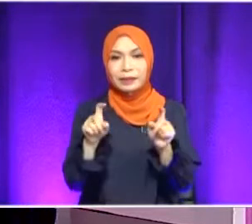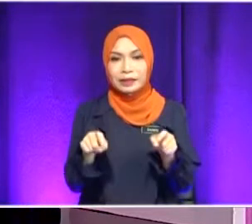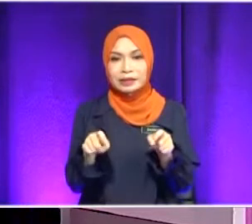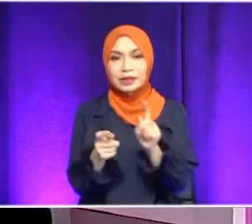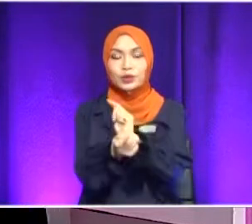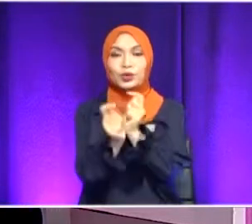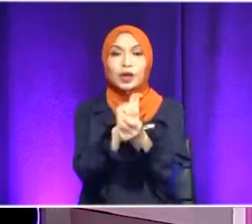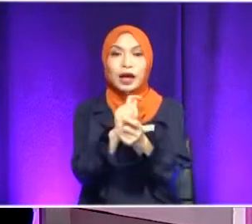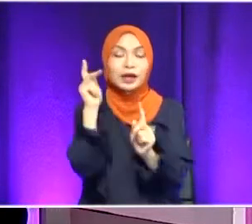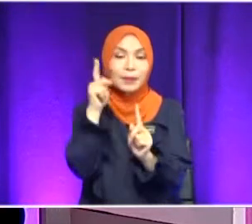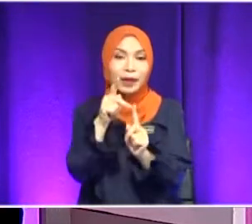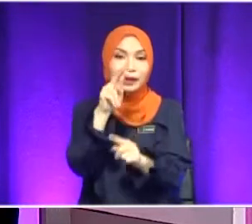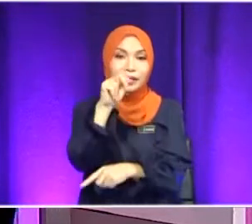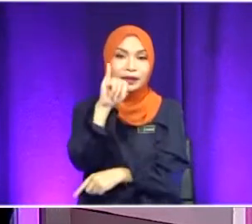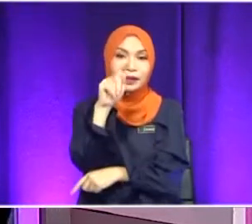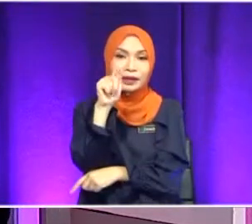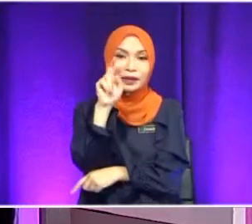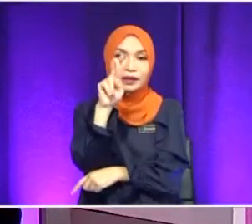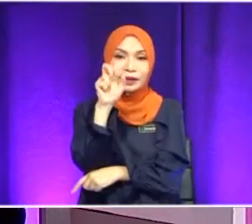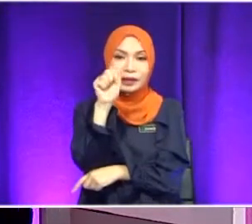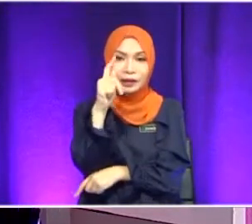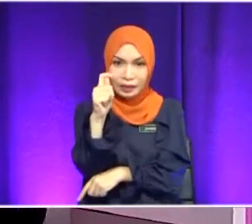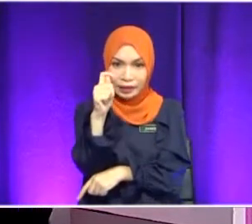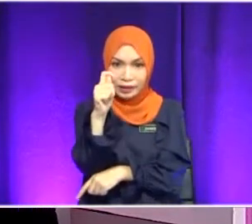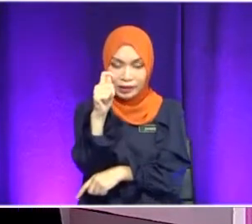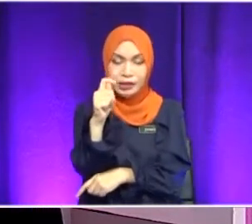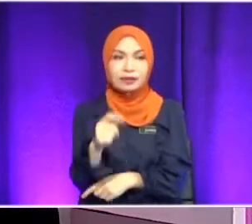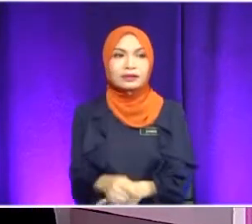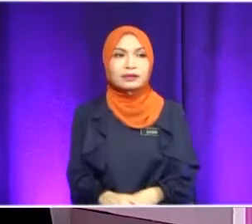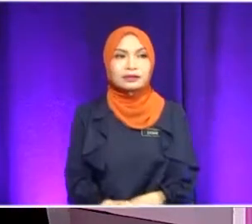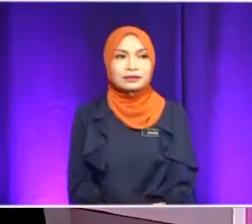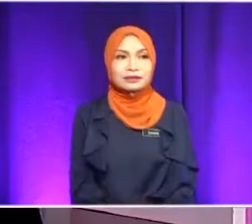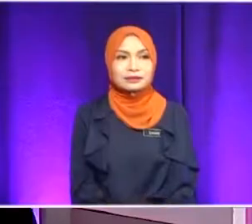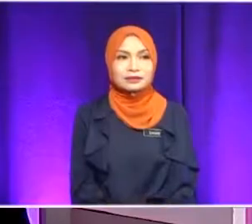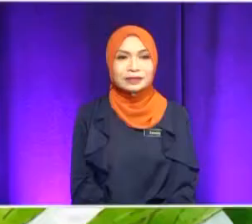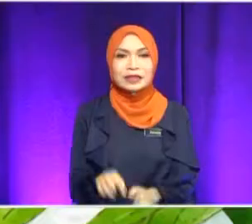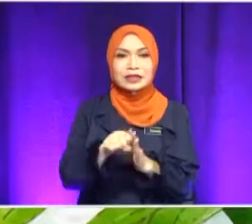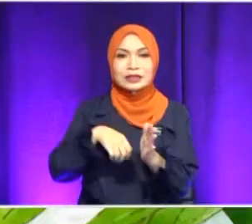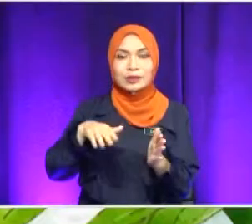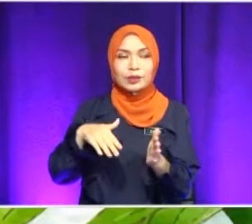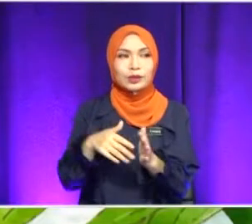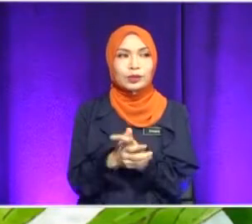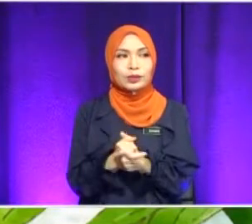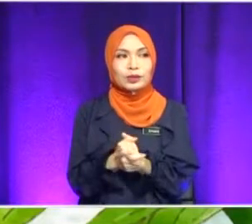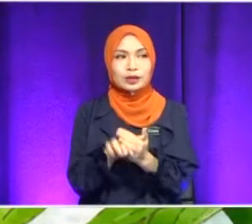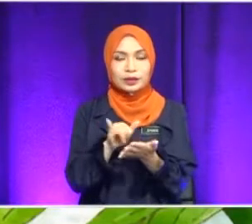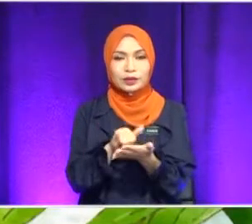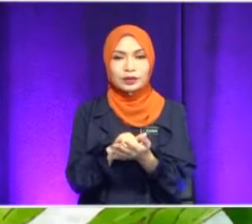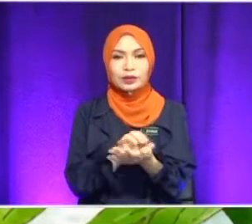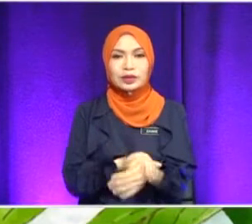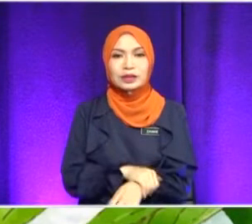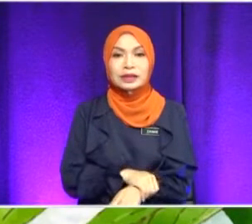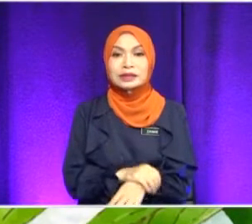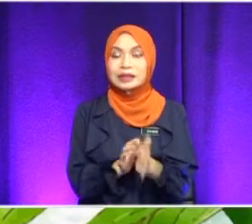tradegi untuk pengetahuan Pilihlah Oke jadi dekat sini pupuk kaca lupa Boga tanda-tanda boplo' Oke ini Pindad pada pukul